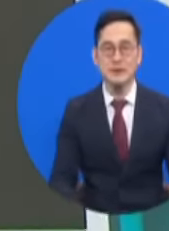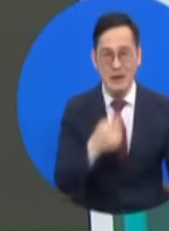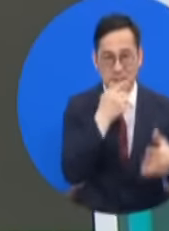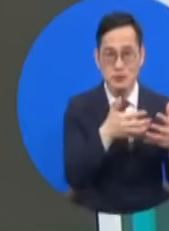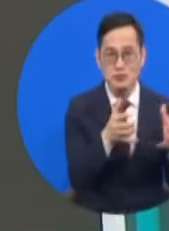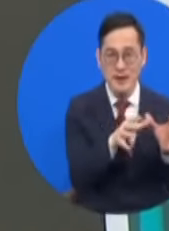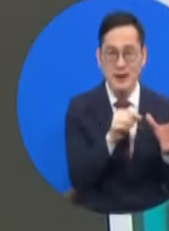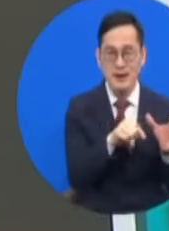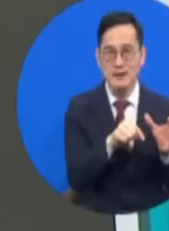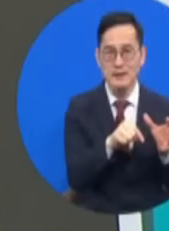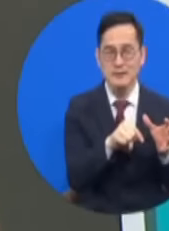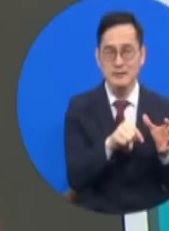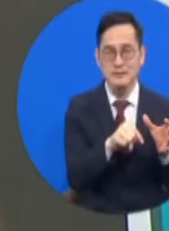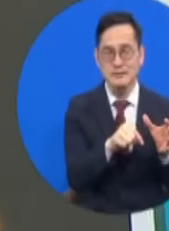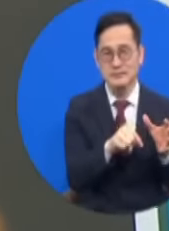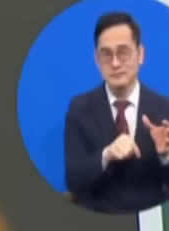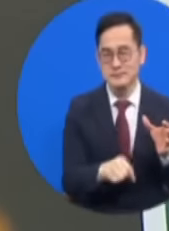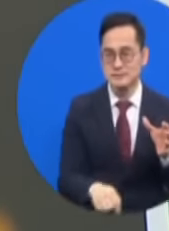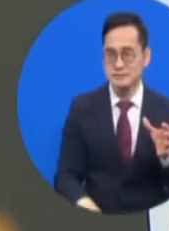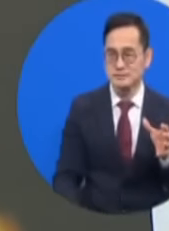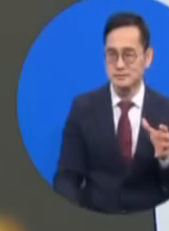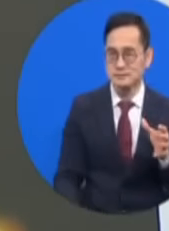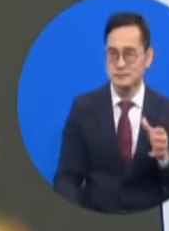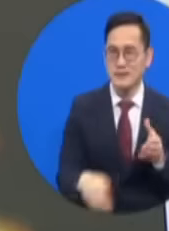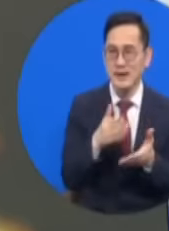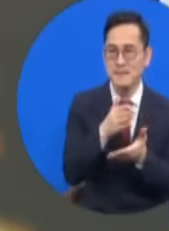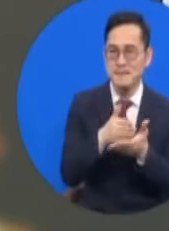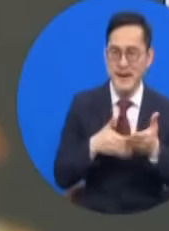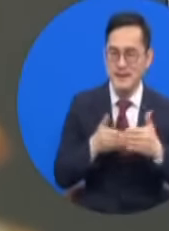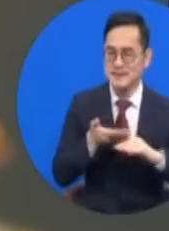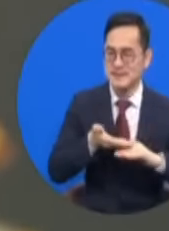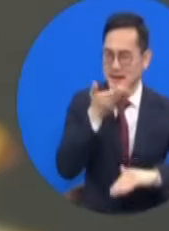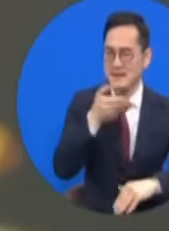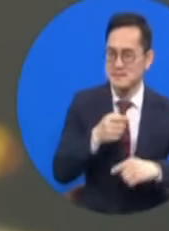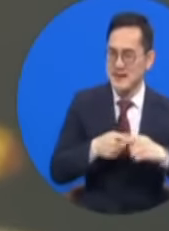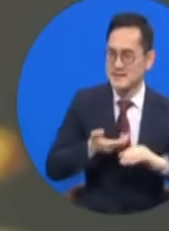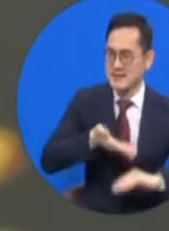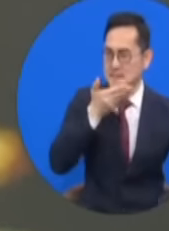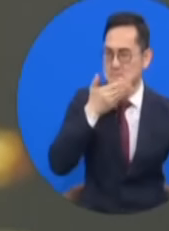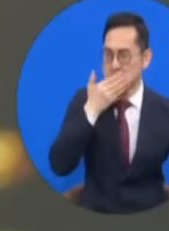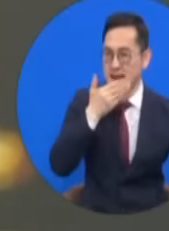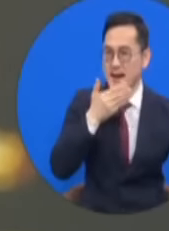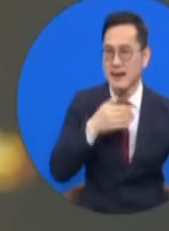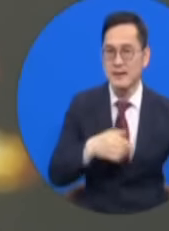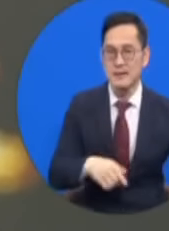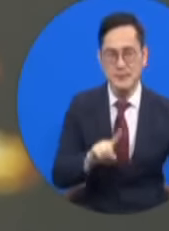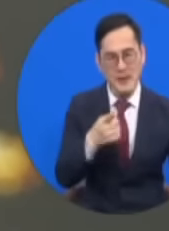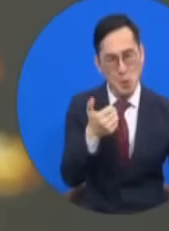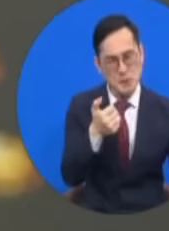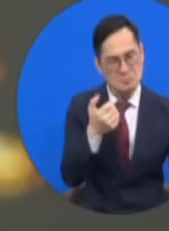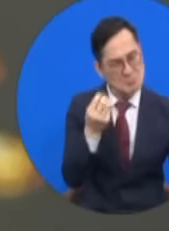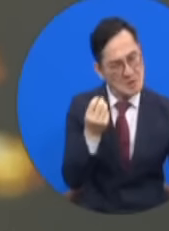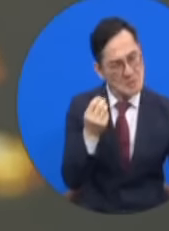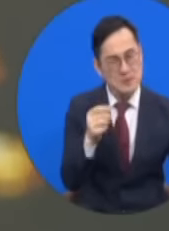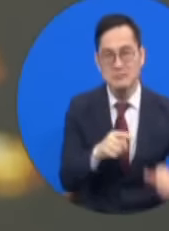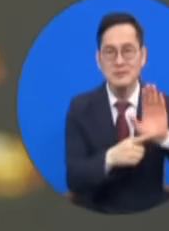민주에서는 단독 과반 얘기를 꺼내들었습니다. 이재명 대표 입에서도 민주당 단독 150몇석 얘기가